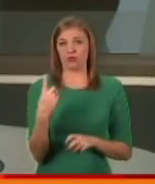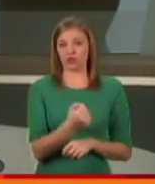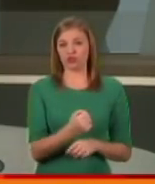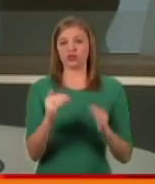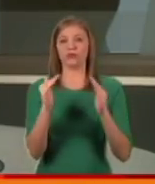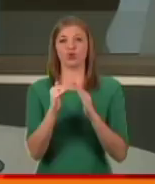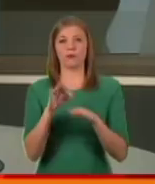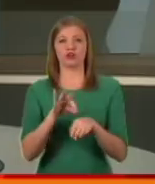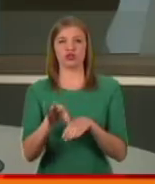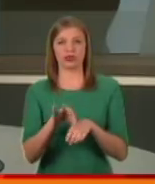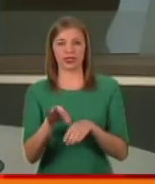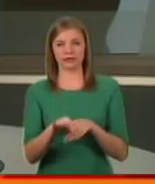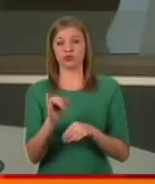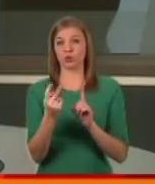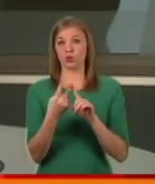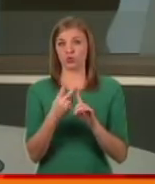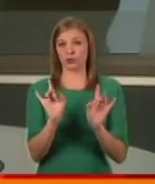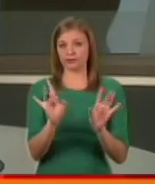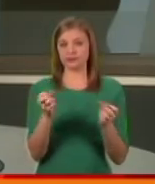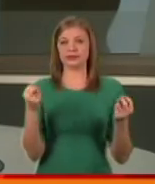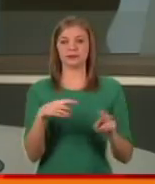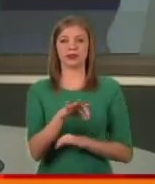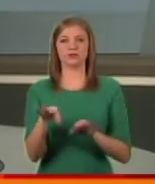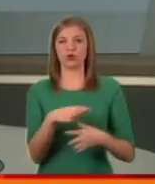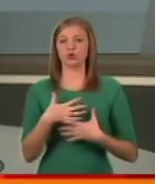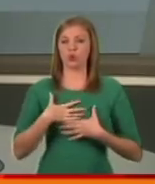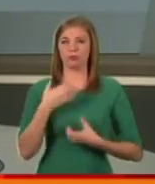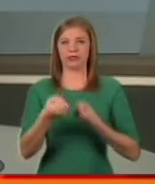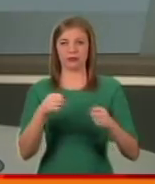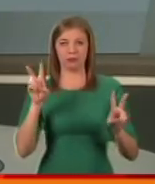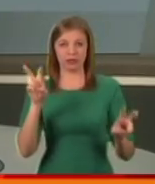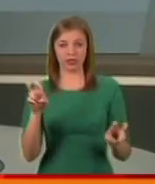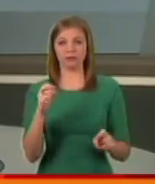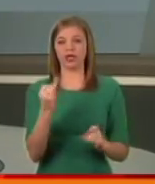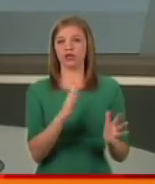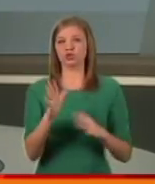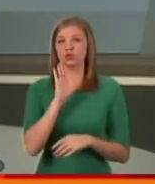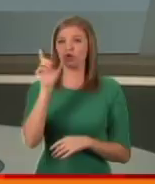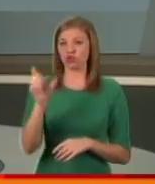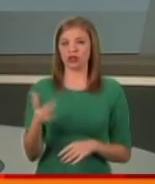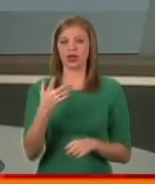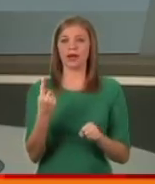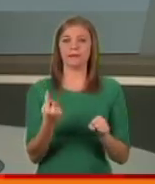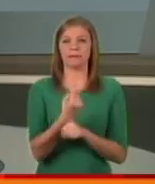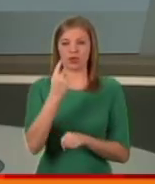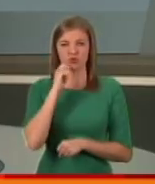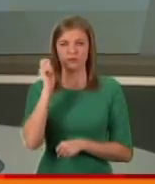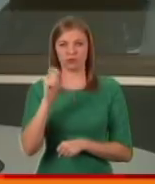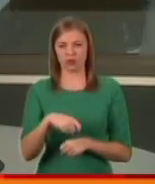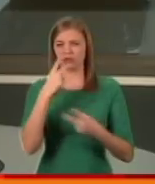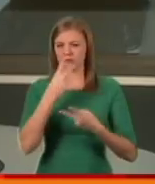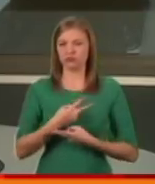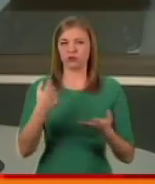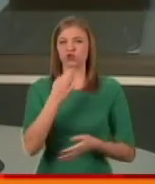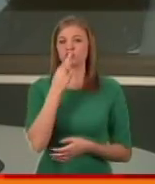вікнах «Домашнє насильство» у другій серії спецпроекту «Любити бити». Історія жінки, яка першою в Україні